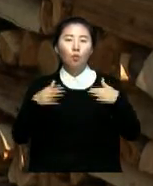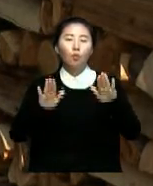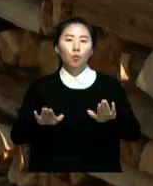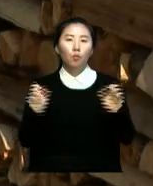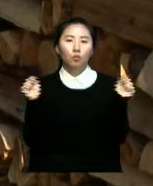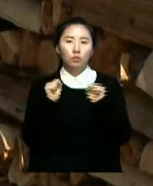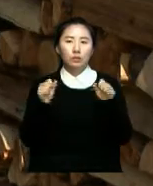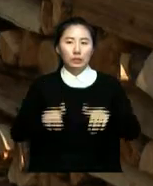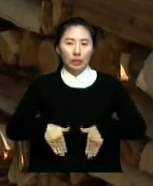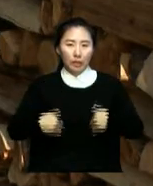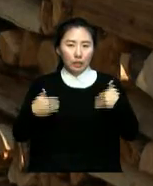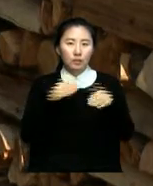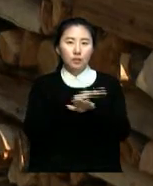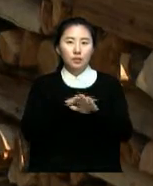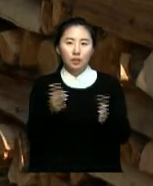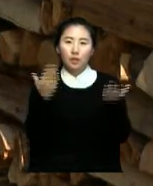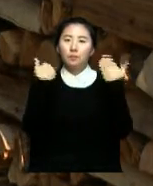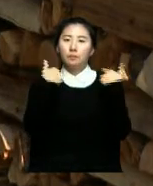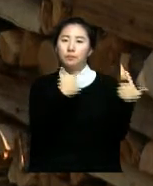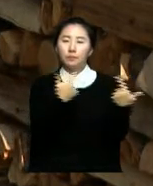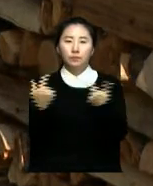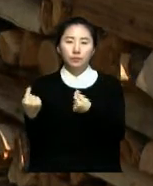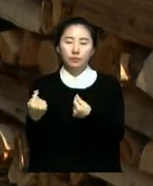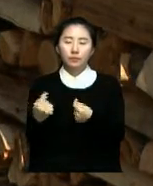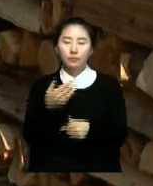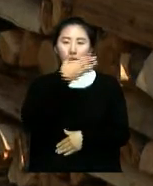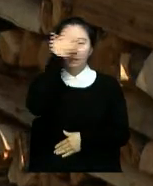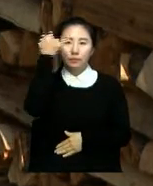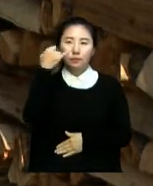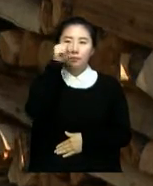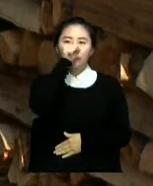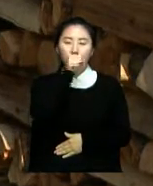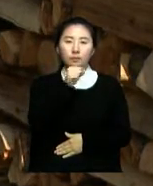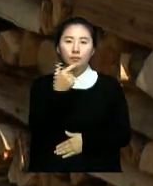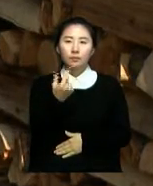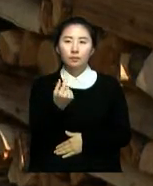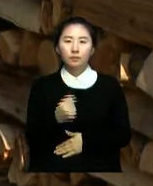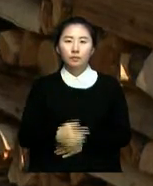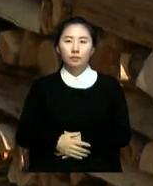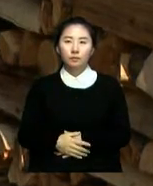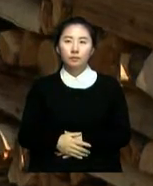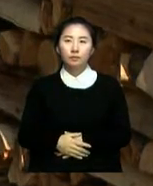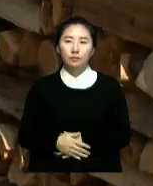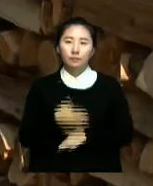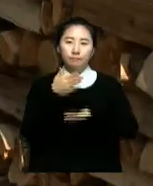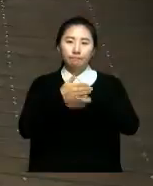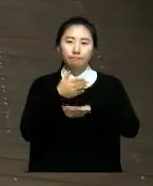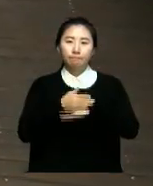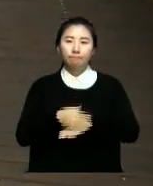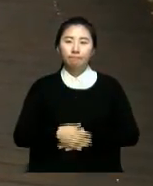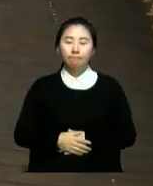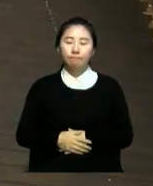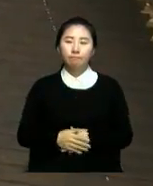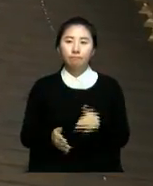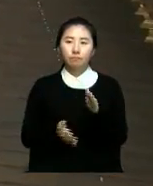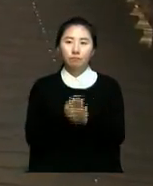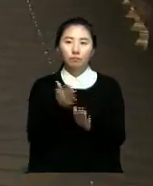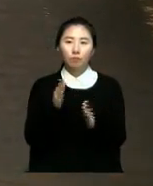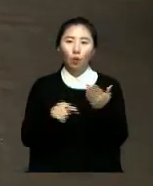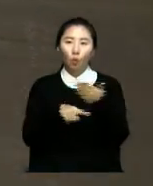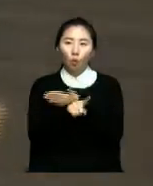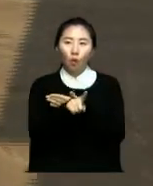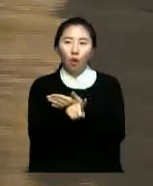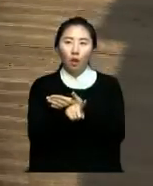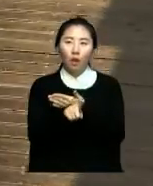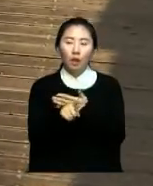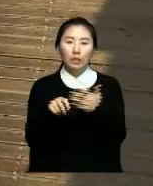겨울에는 정말 뜨시게 잘 할머니들을 뜨뜻하게 해주겠어요. 참 감사합니다. 시는 땔감뿐만